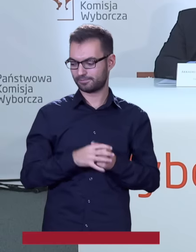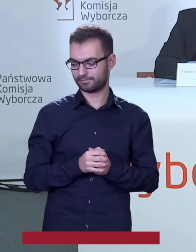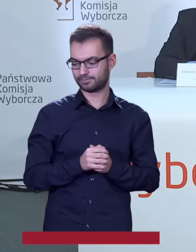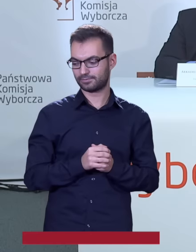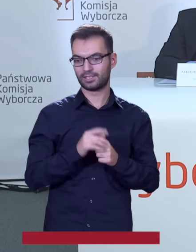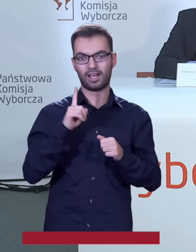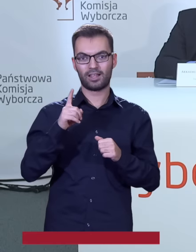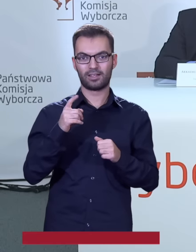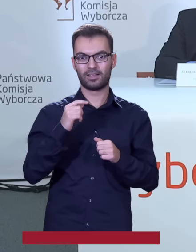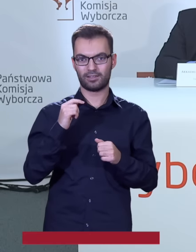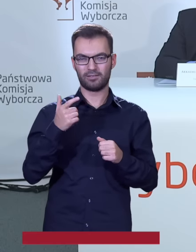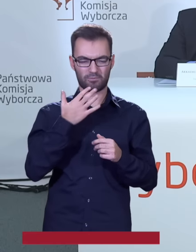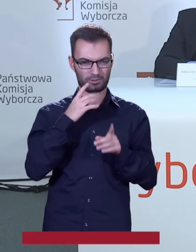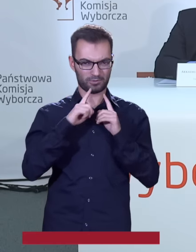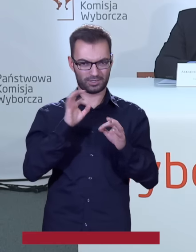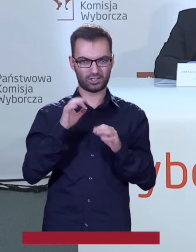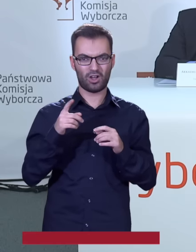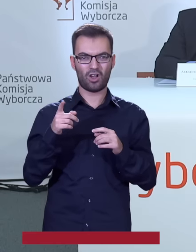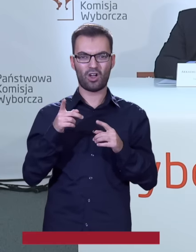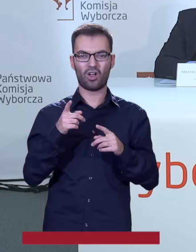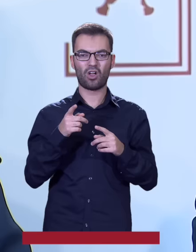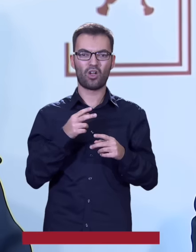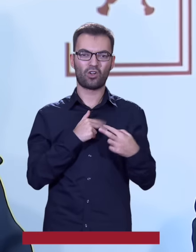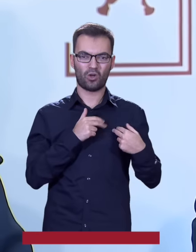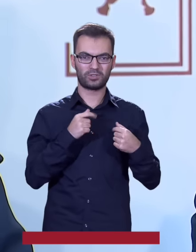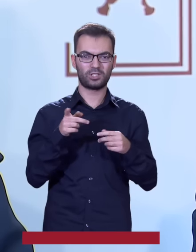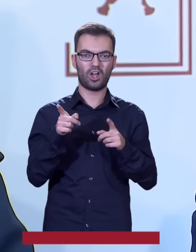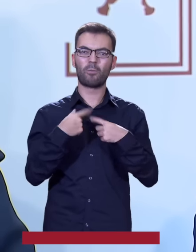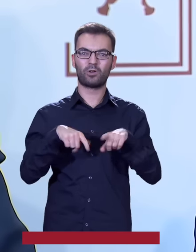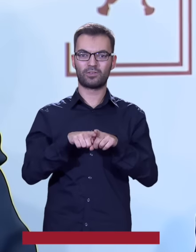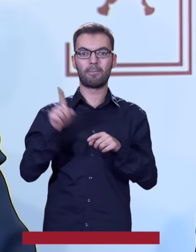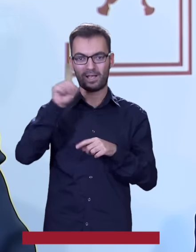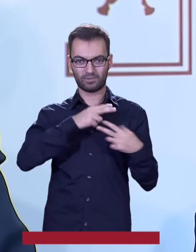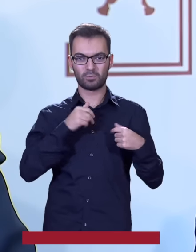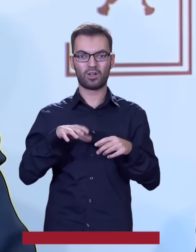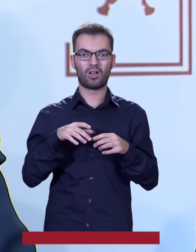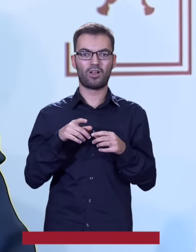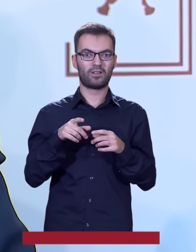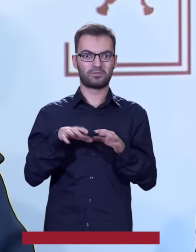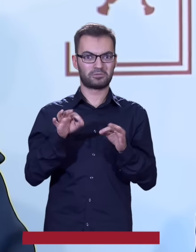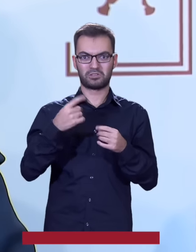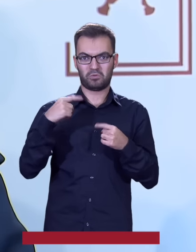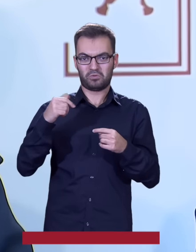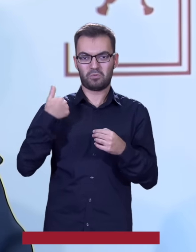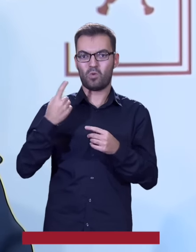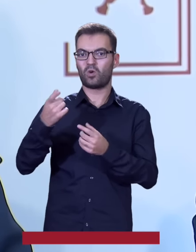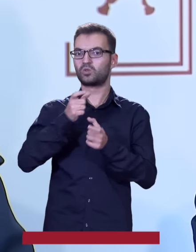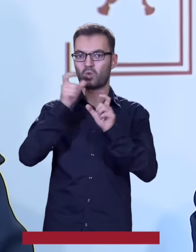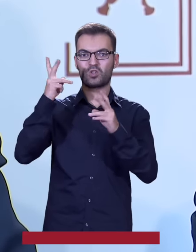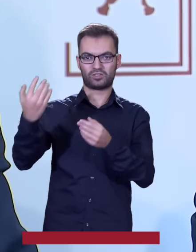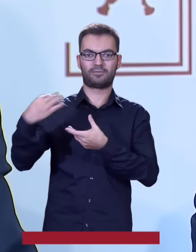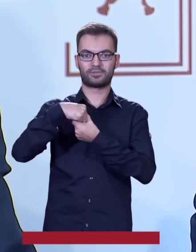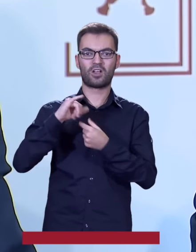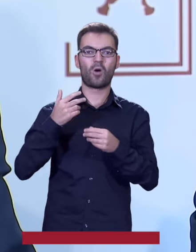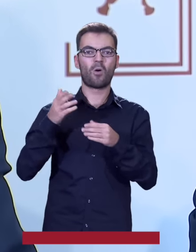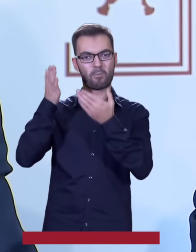Mówimy o komisjach obwodowych. A w Państwowej Komisji Wyborczej żaden mąż zaufania nie zgłosił swojego udziału i nie ma w tej chwili